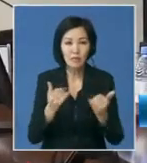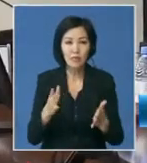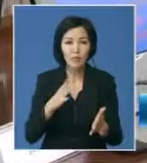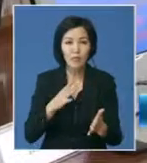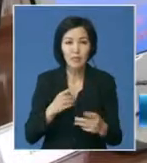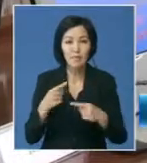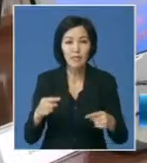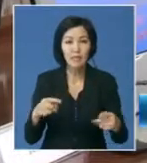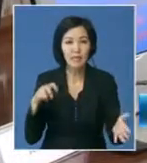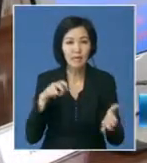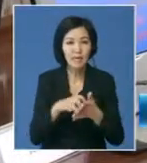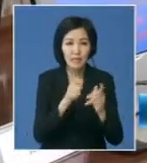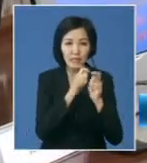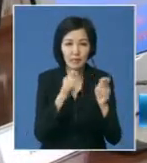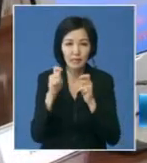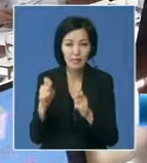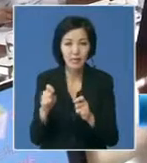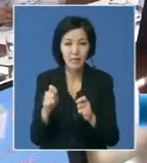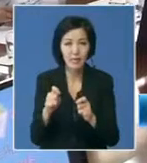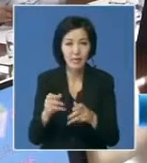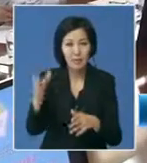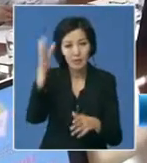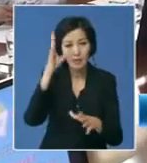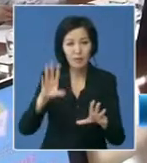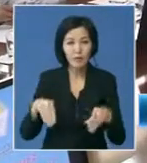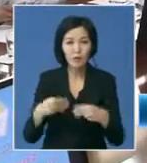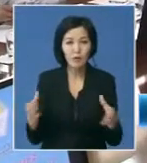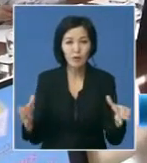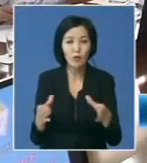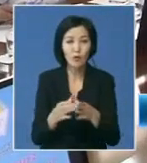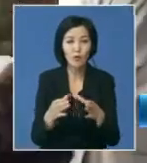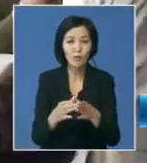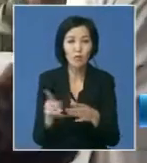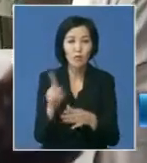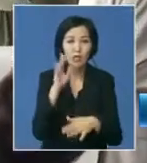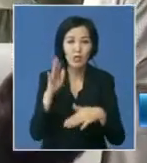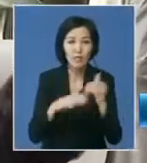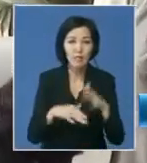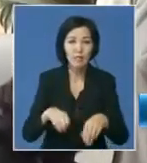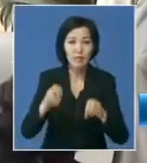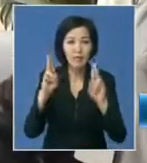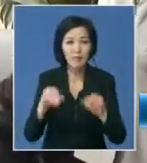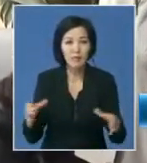хат табысталды. Отырыс соңында білім беру ұйымының жас мамандарын кәсіподақ мүшелігіне қабылдау шарасы өтті.